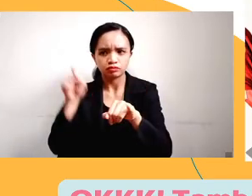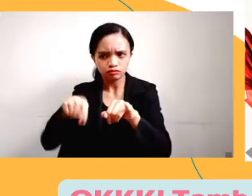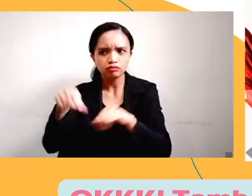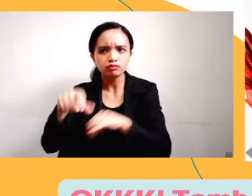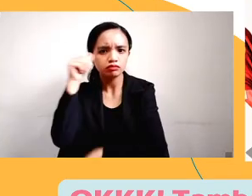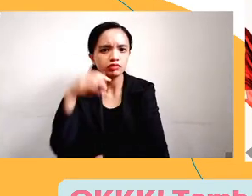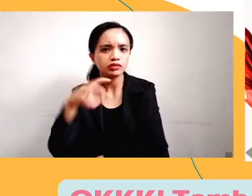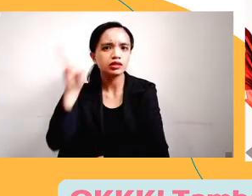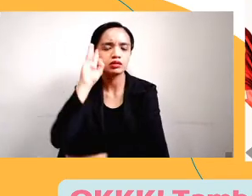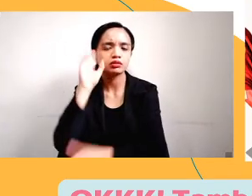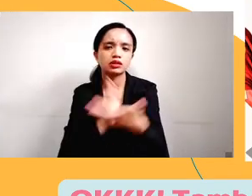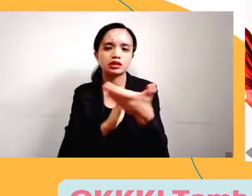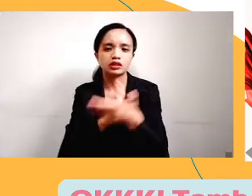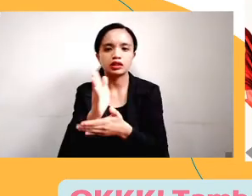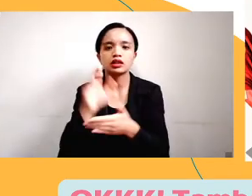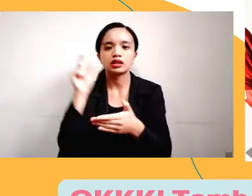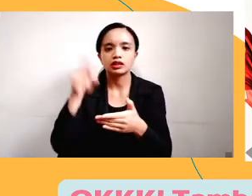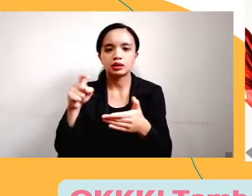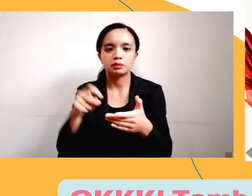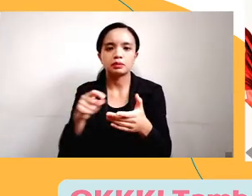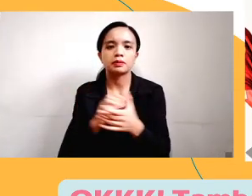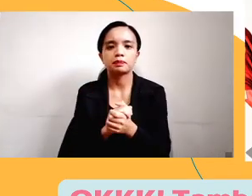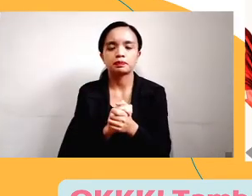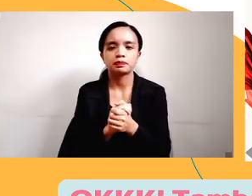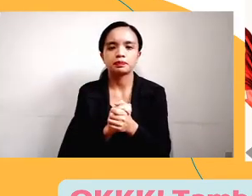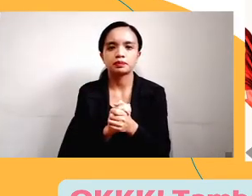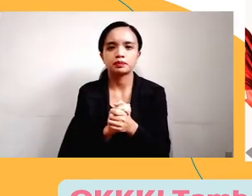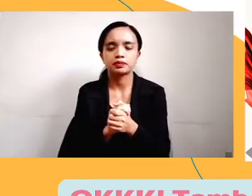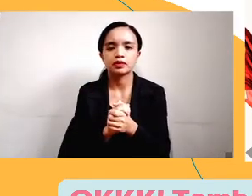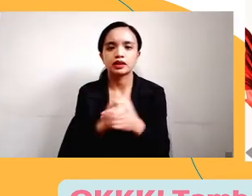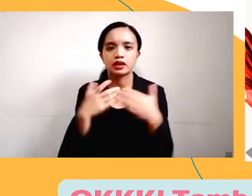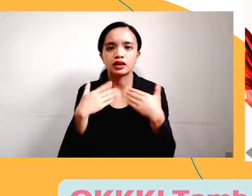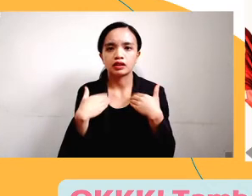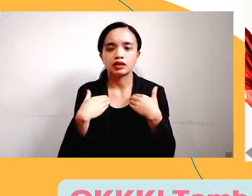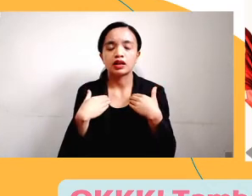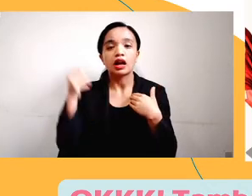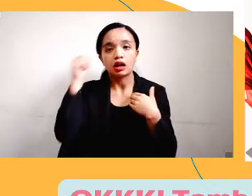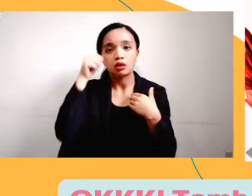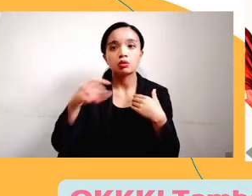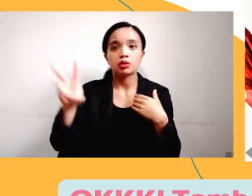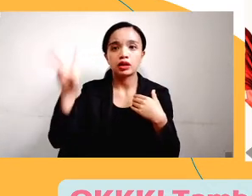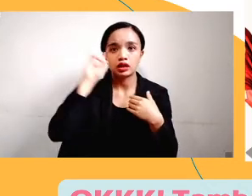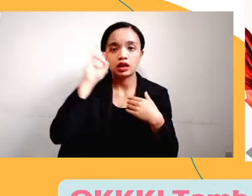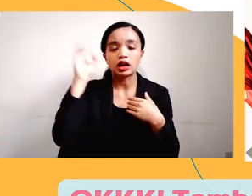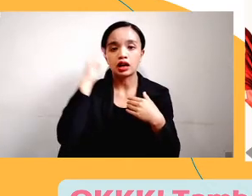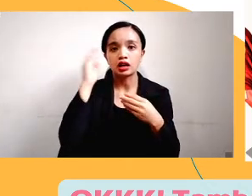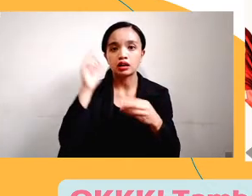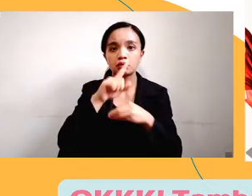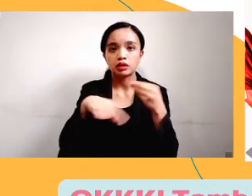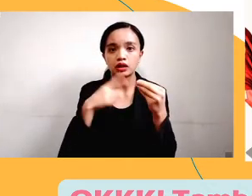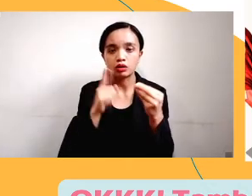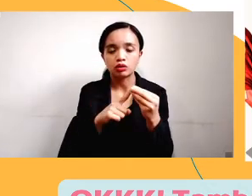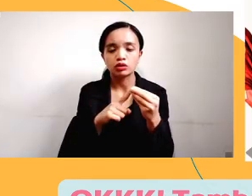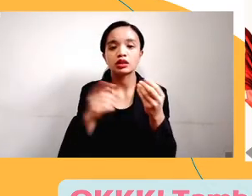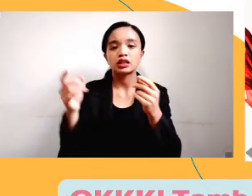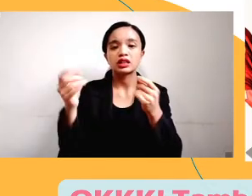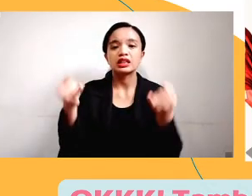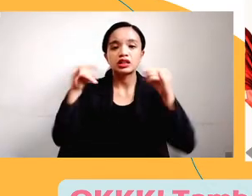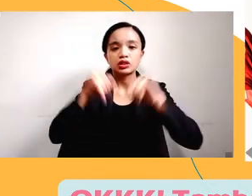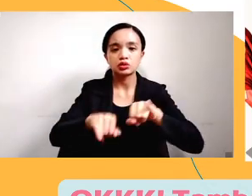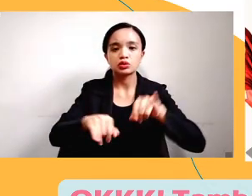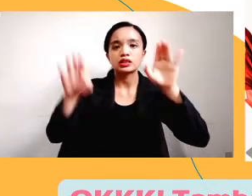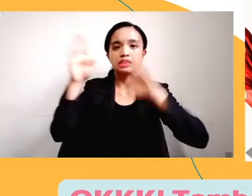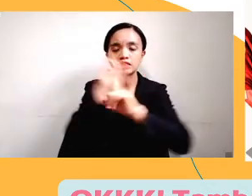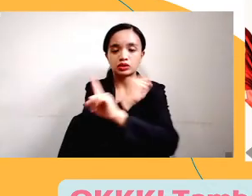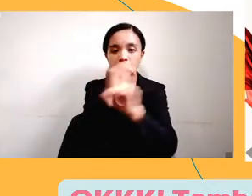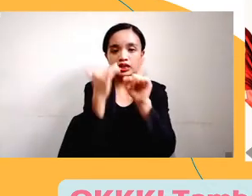karapatan, maalam din tayo. Dapat may malay tayo at may alam tayo tungkol sa mga isyu sa lipunan. Isa na dito